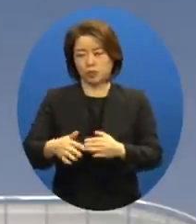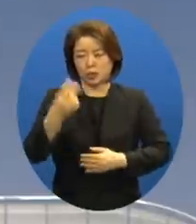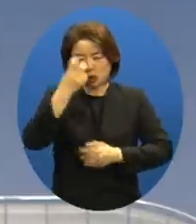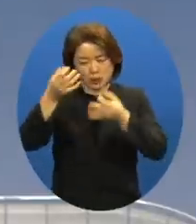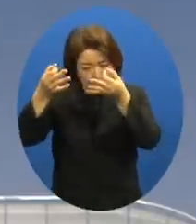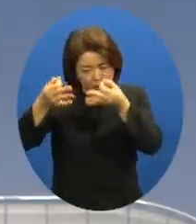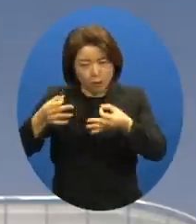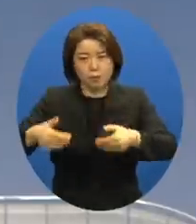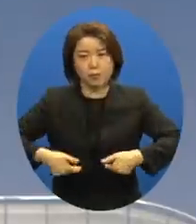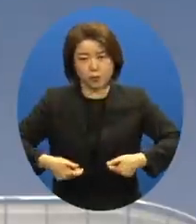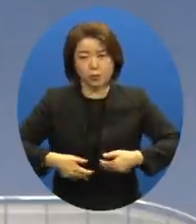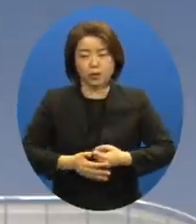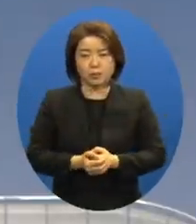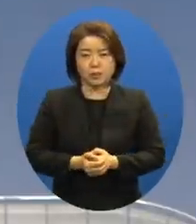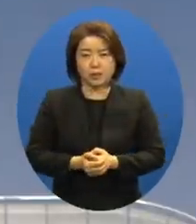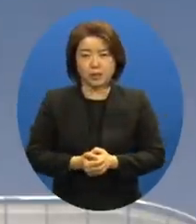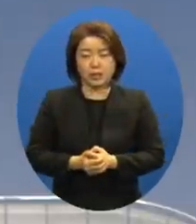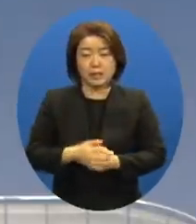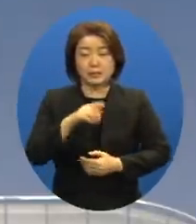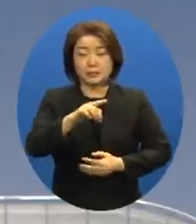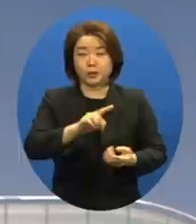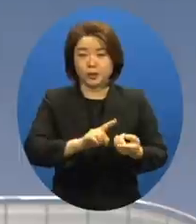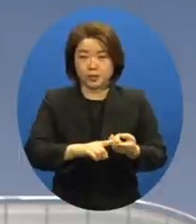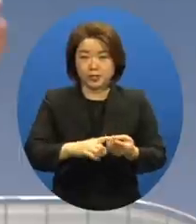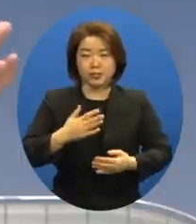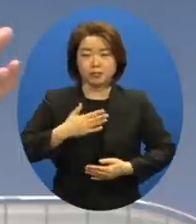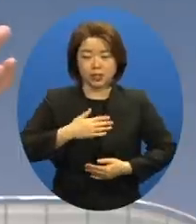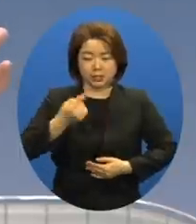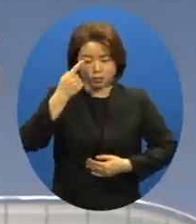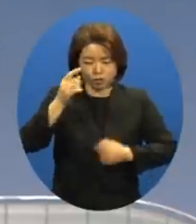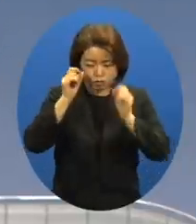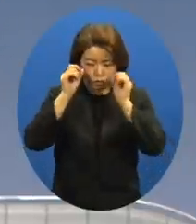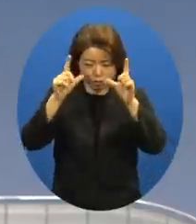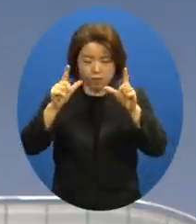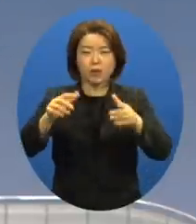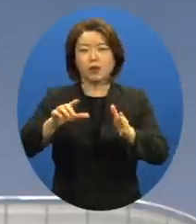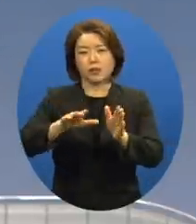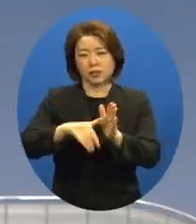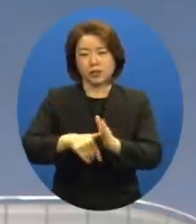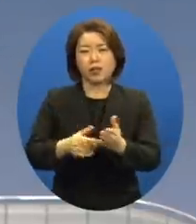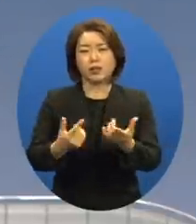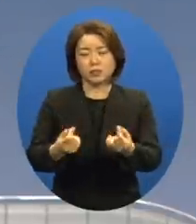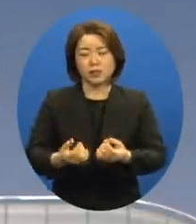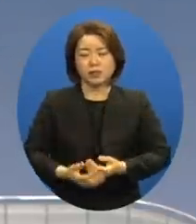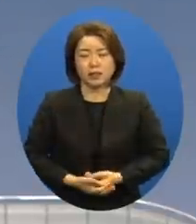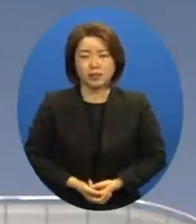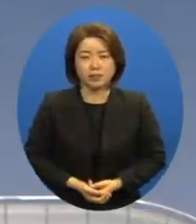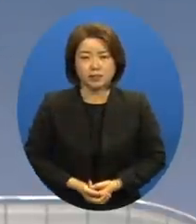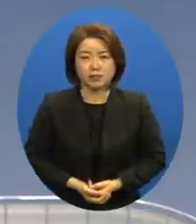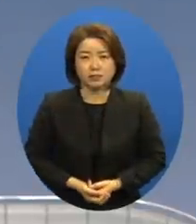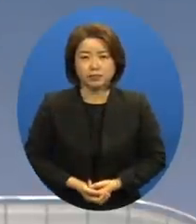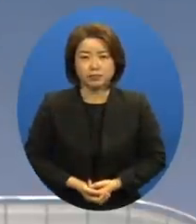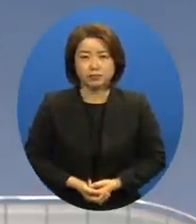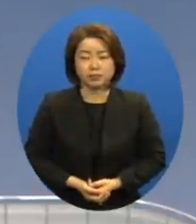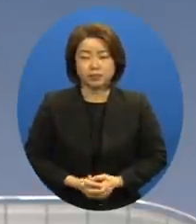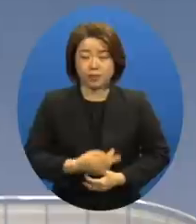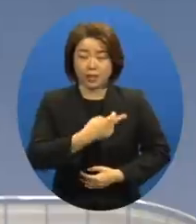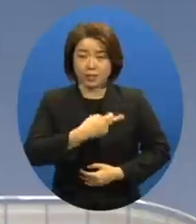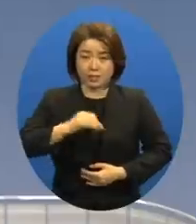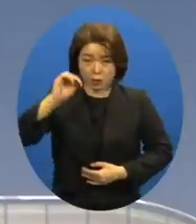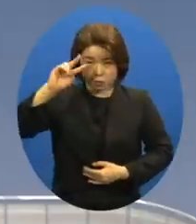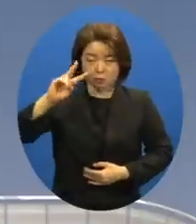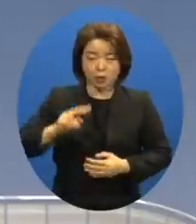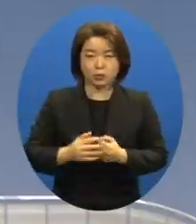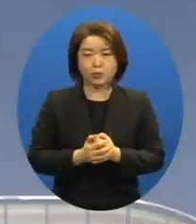해야 되고 그리고 그 점에 대해서 우리가 눈이 떠 해야 할 때 라는 것입니다 사도 바울은